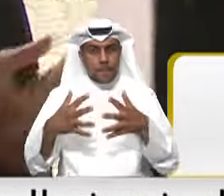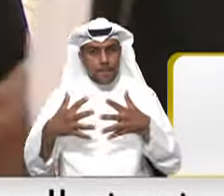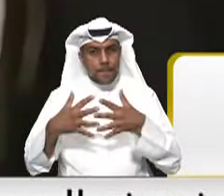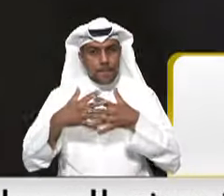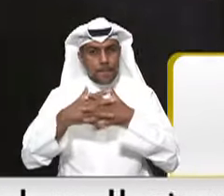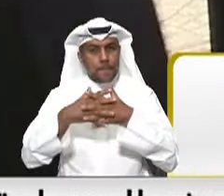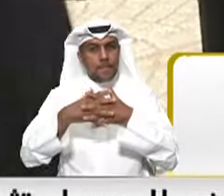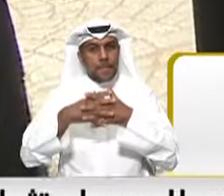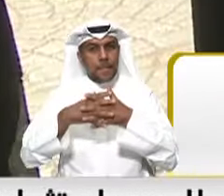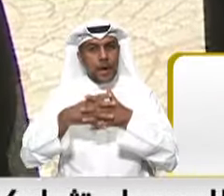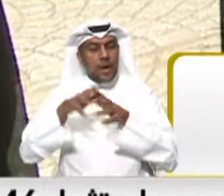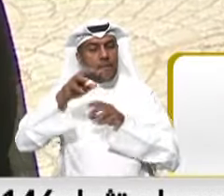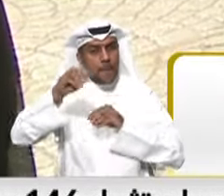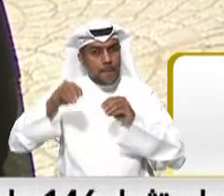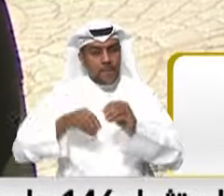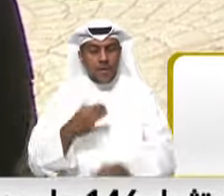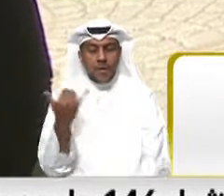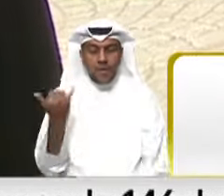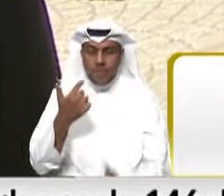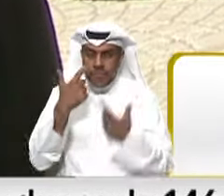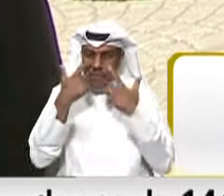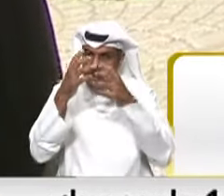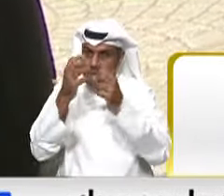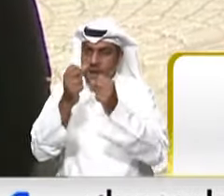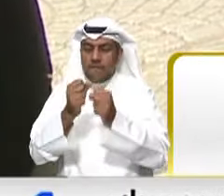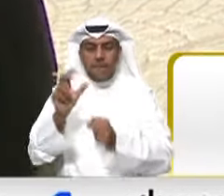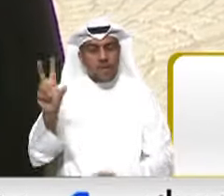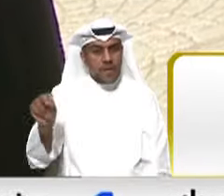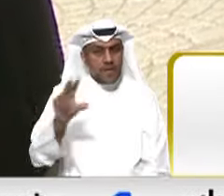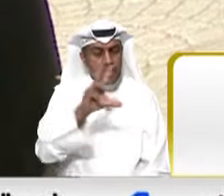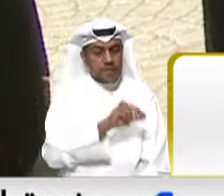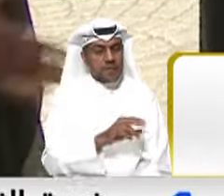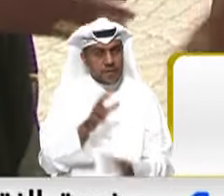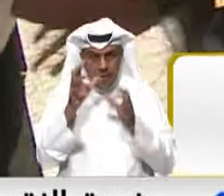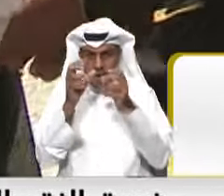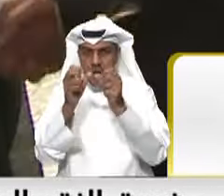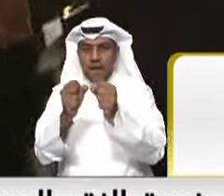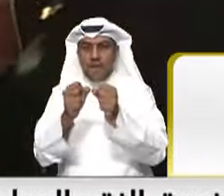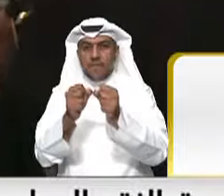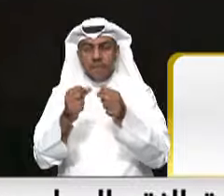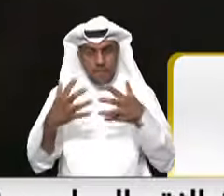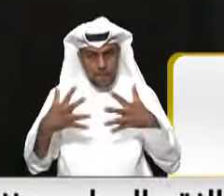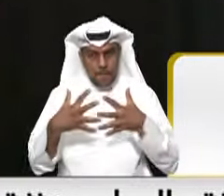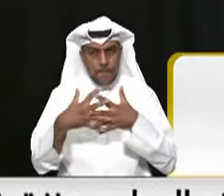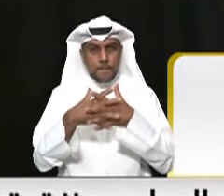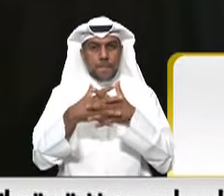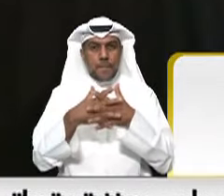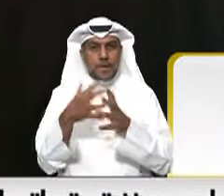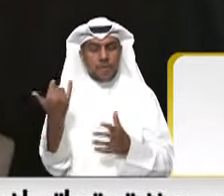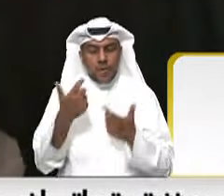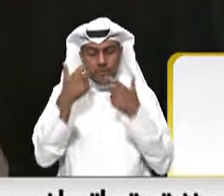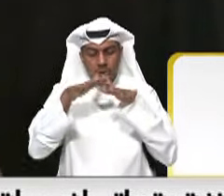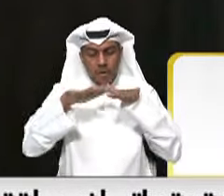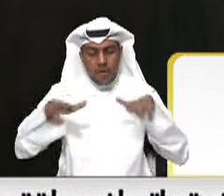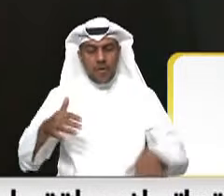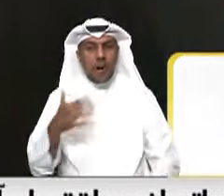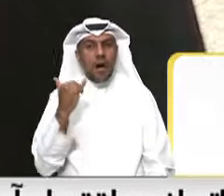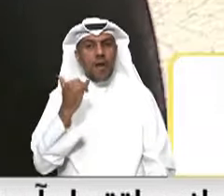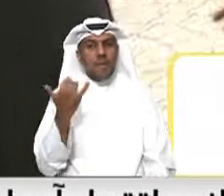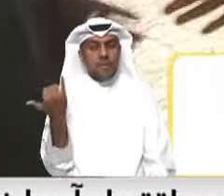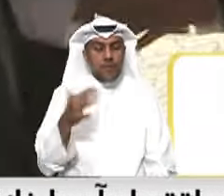بضمان وحماية أمن ومصالح بعضهما البعض وحرصهما الراسخ على حماية الأمن العربي